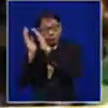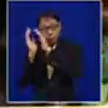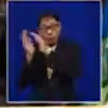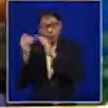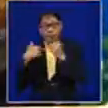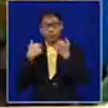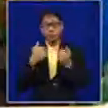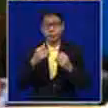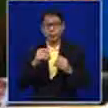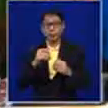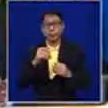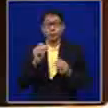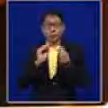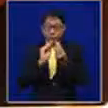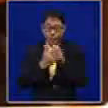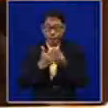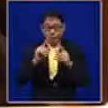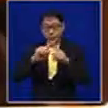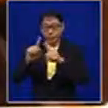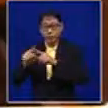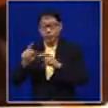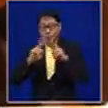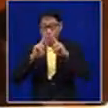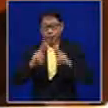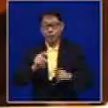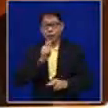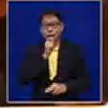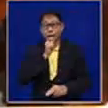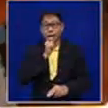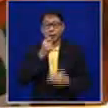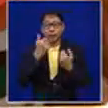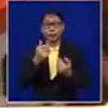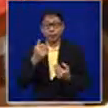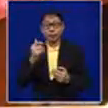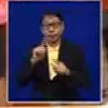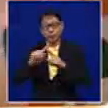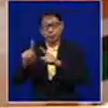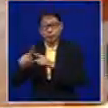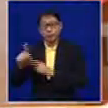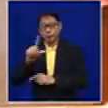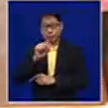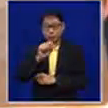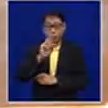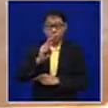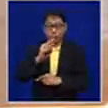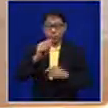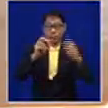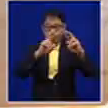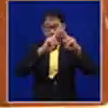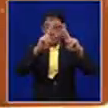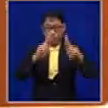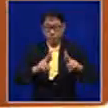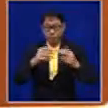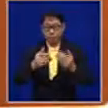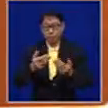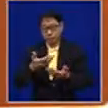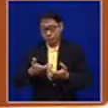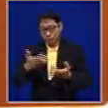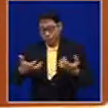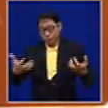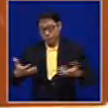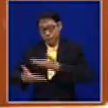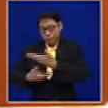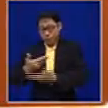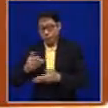ลไม้ตามฤดูกาลมีร้านอาหารหนูนิดและร้านอาหารปรุงสำเร็จรูป26ร้านมีขายสินค้าโอท็อปด้วยนะคะ